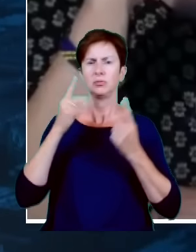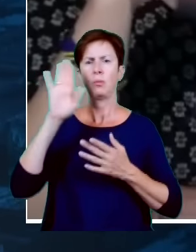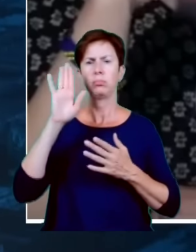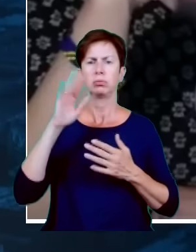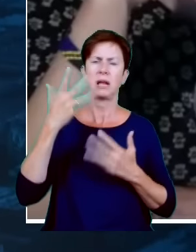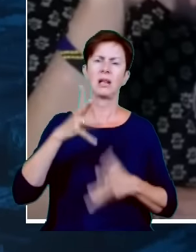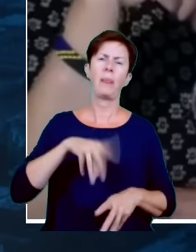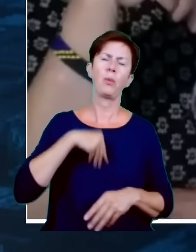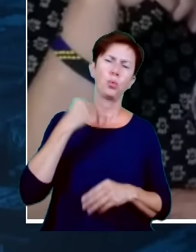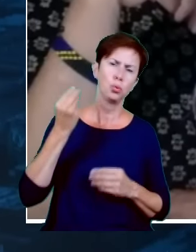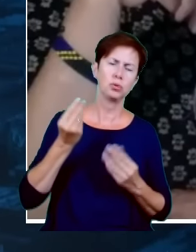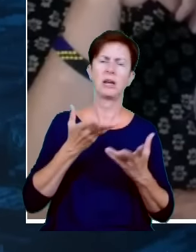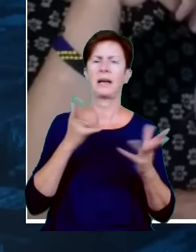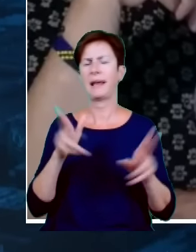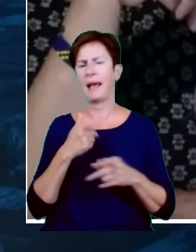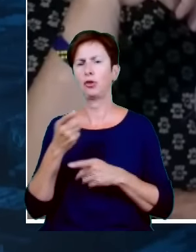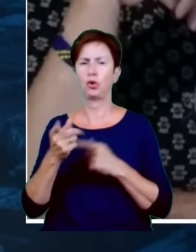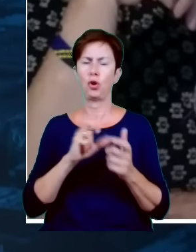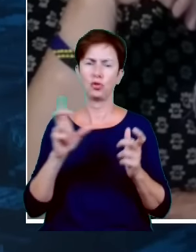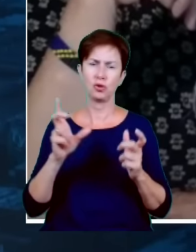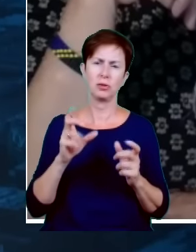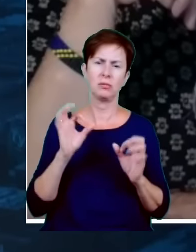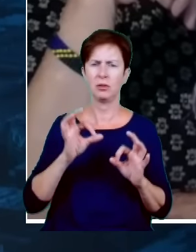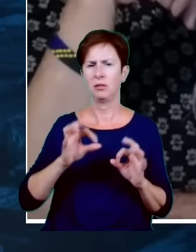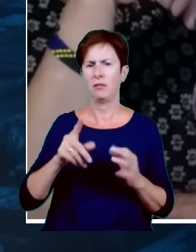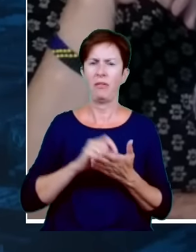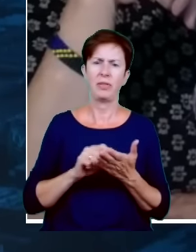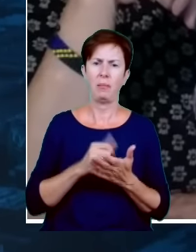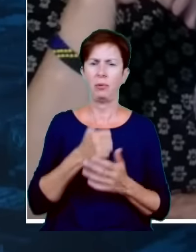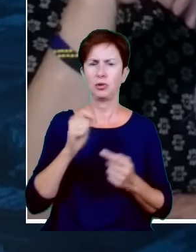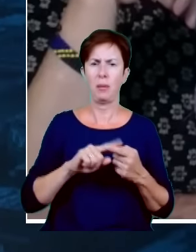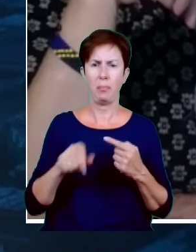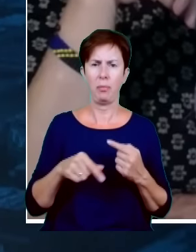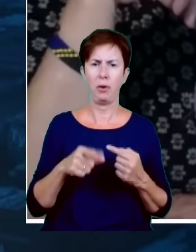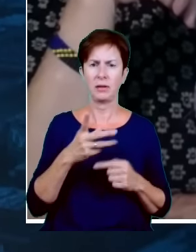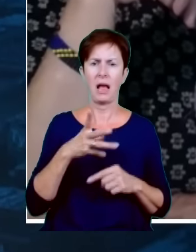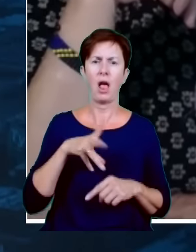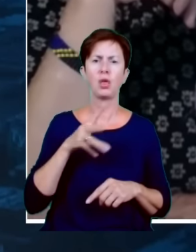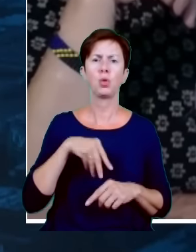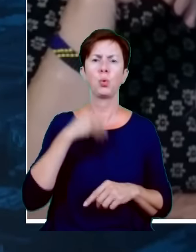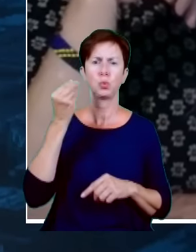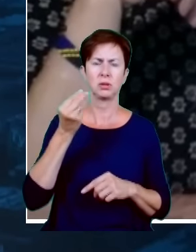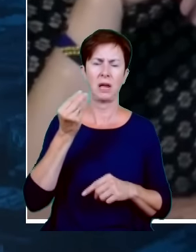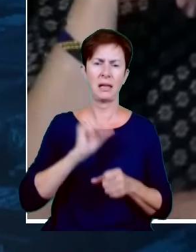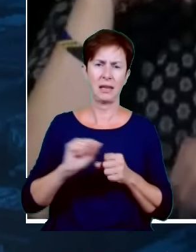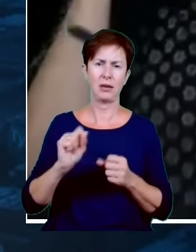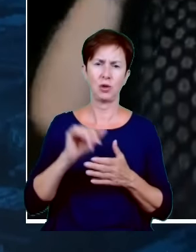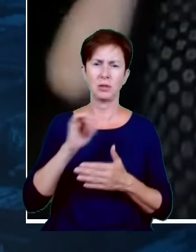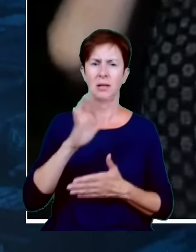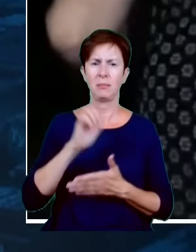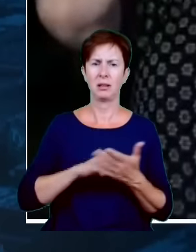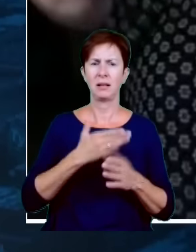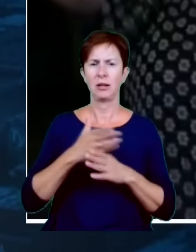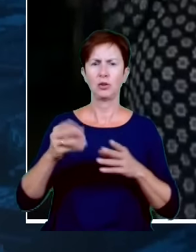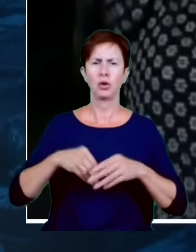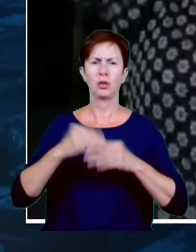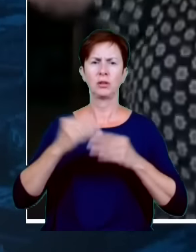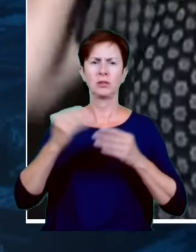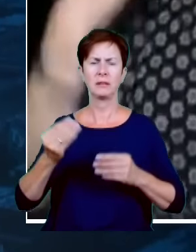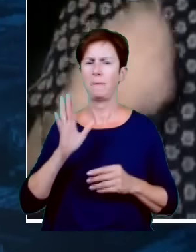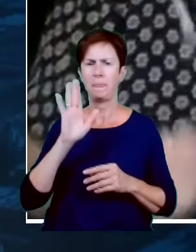takiemu organizmowi czy to już w tym momencie tabletki dzień po już ta dusza jest i te dusze się pozbawia możliwości dalszego rozwoju ale nie